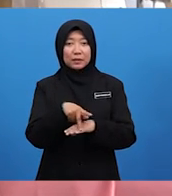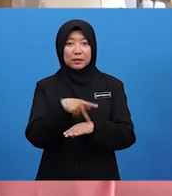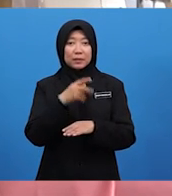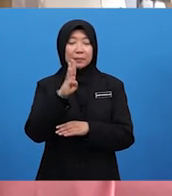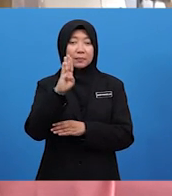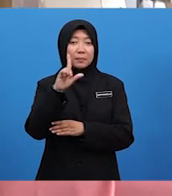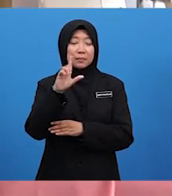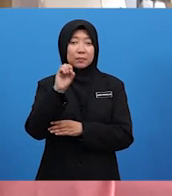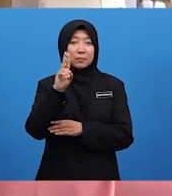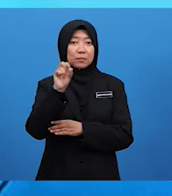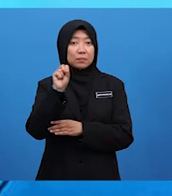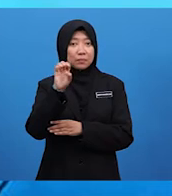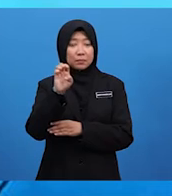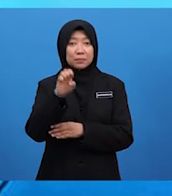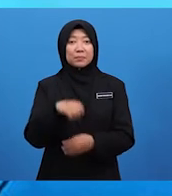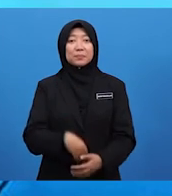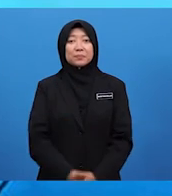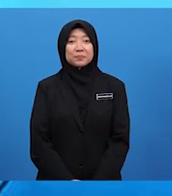sehelai blouse.